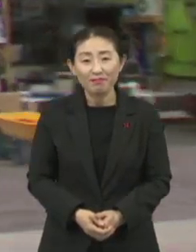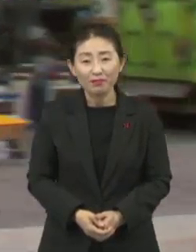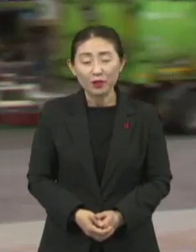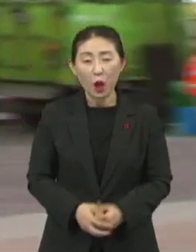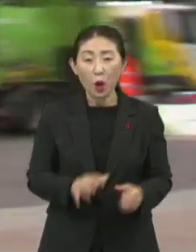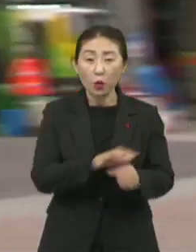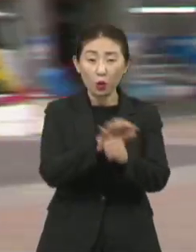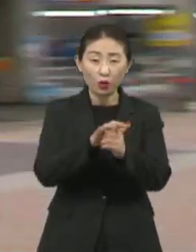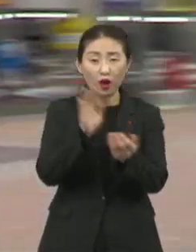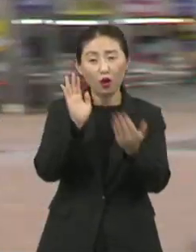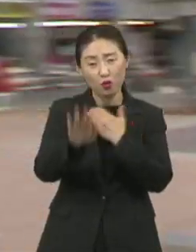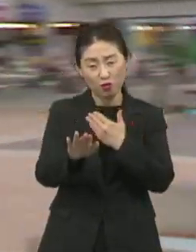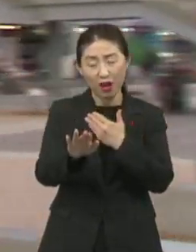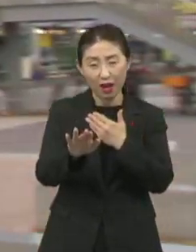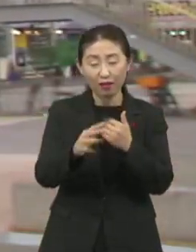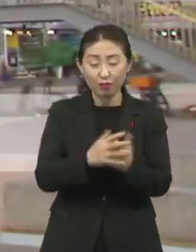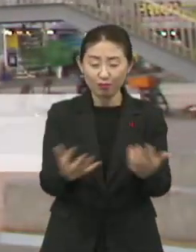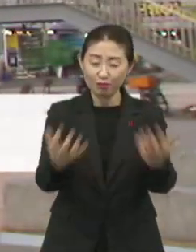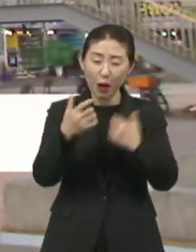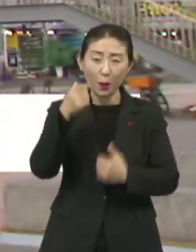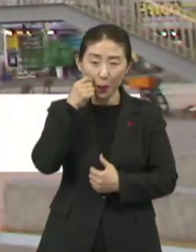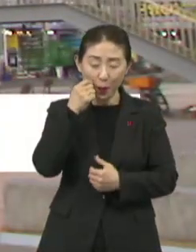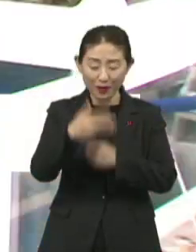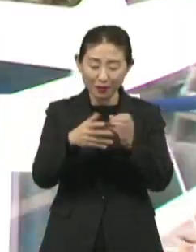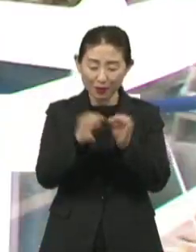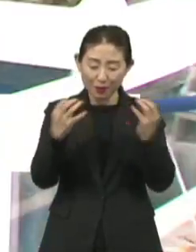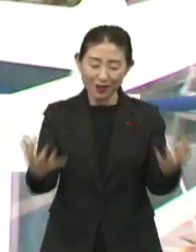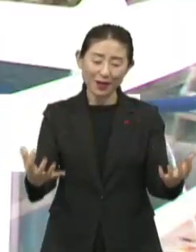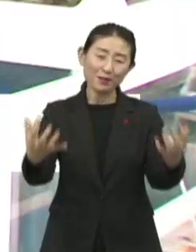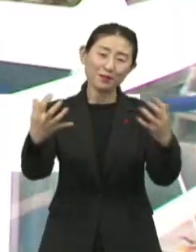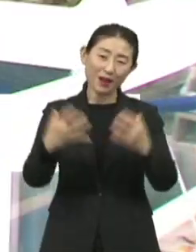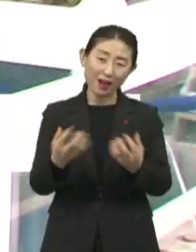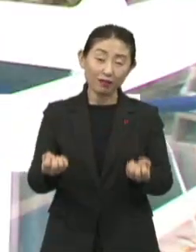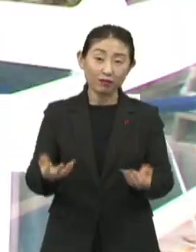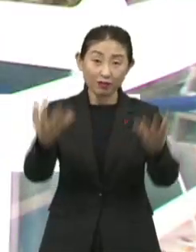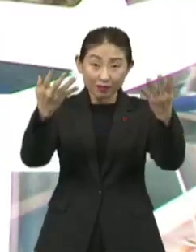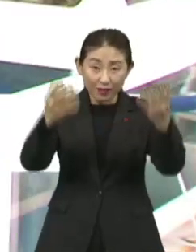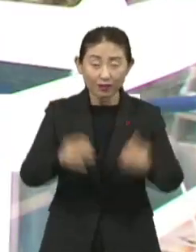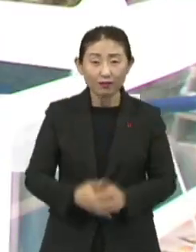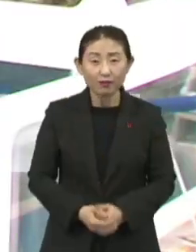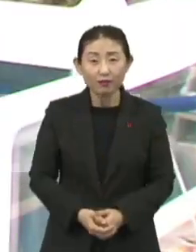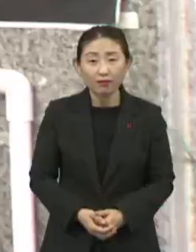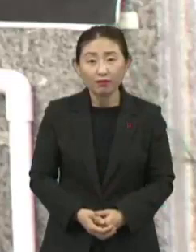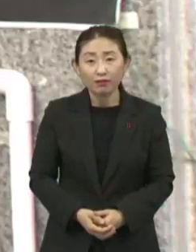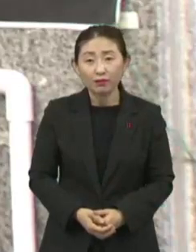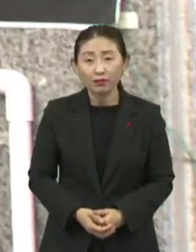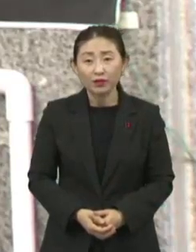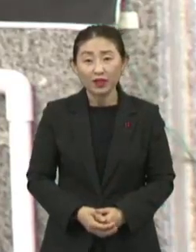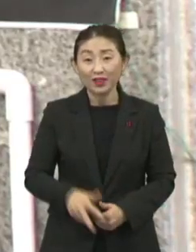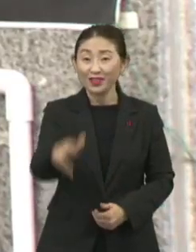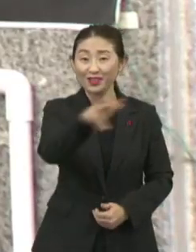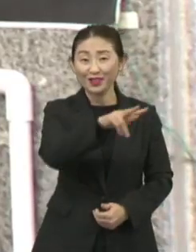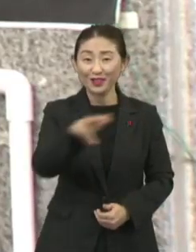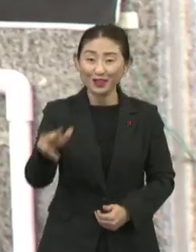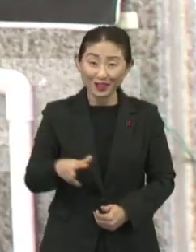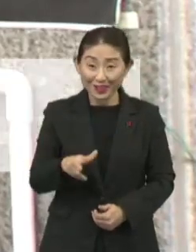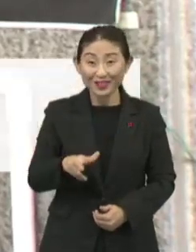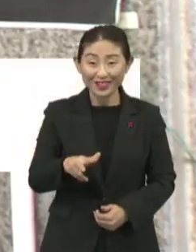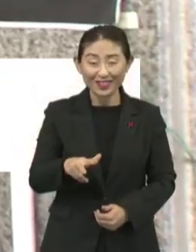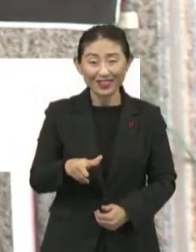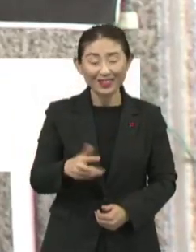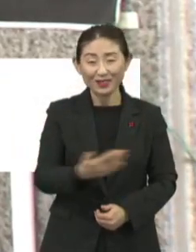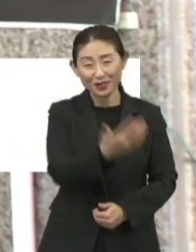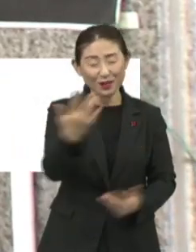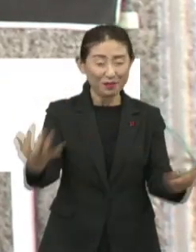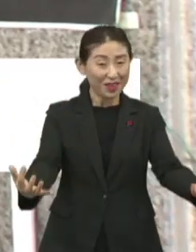코로나 팬데믹 이후 3년 만에 처음으로 오프라인 축제도 남당항에서 대대적으로 열립니다. 전국에 있는 미식가들을 많이